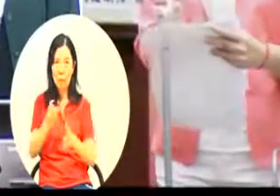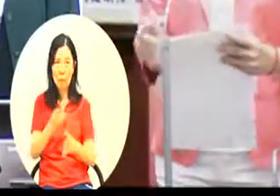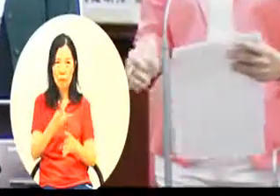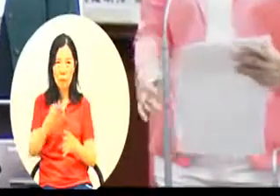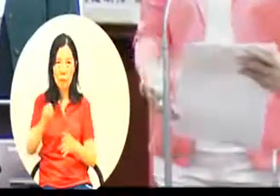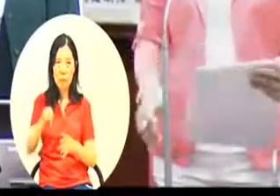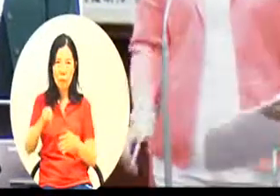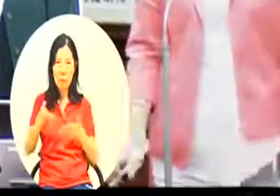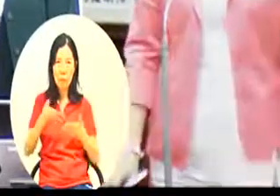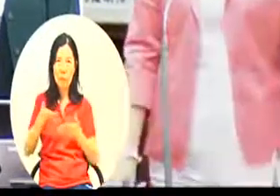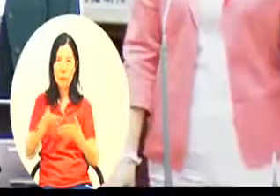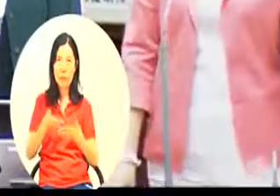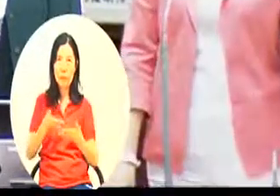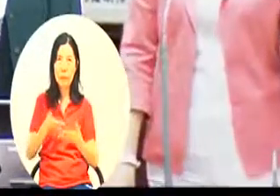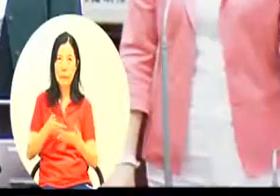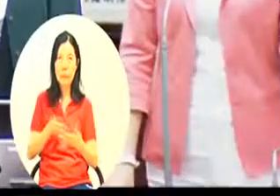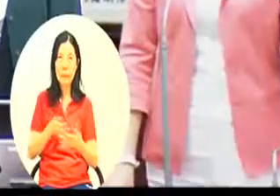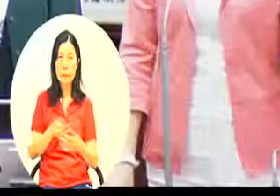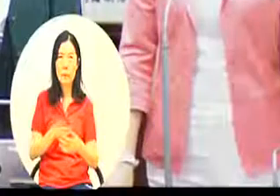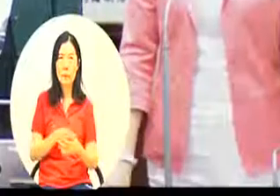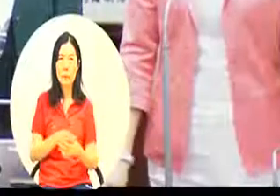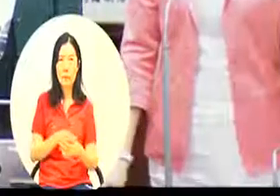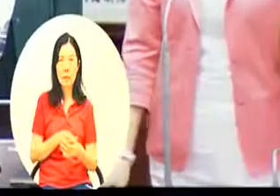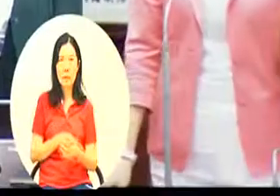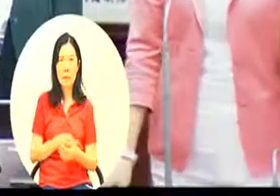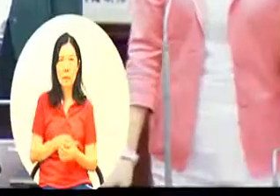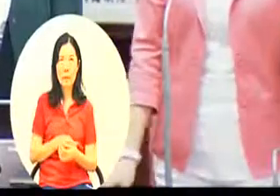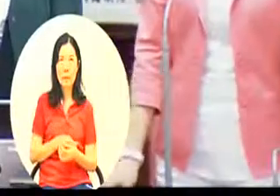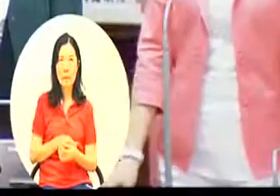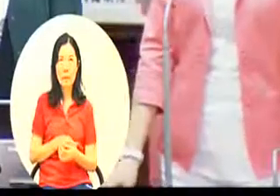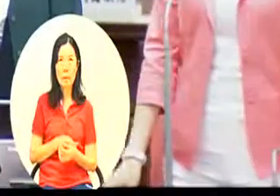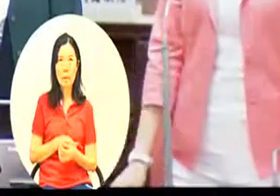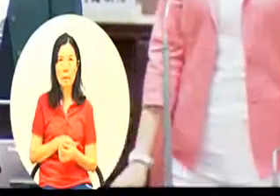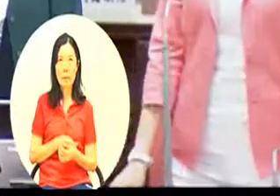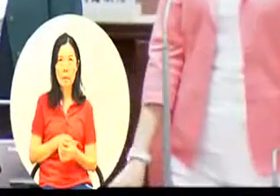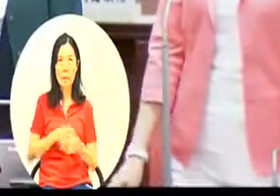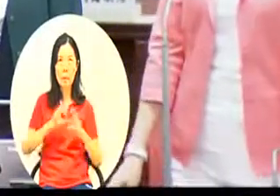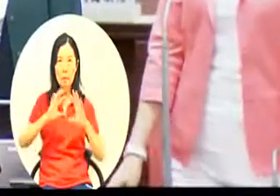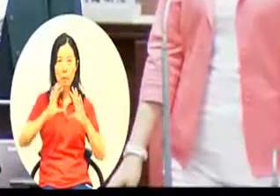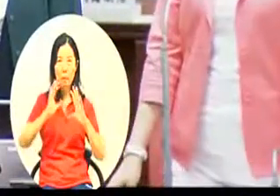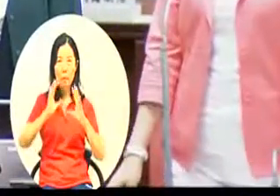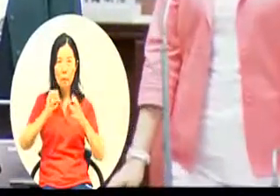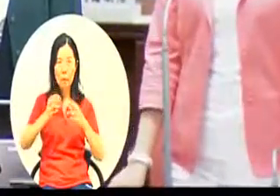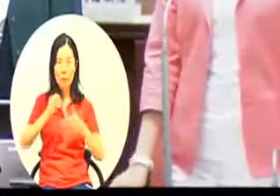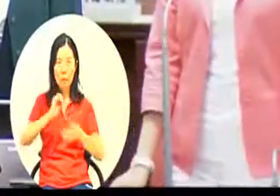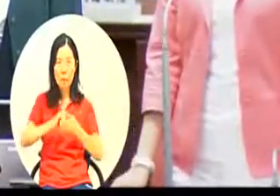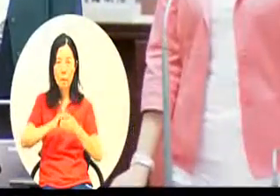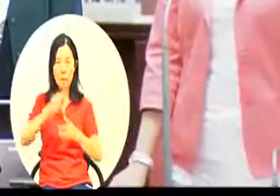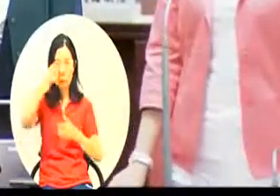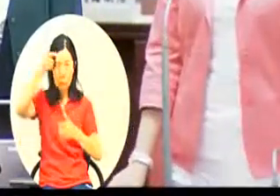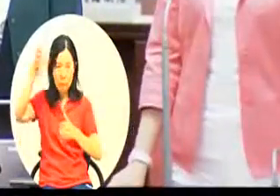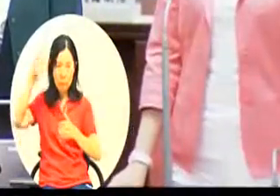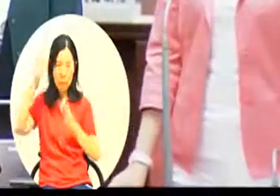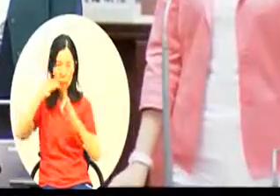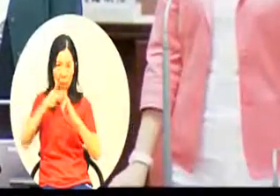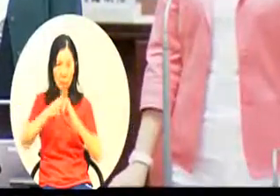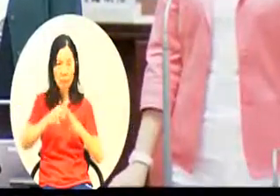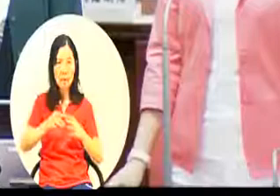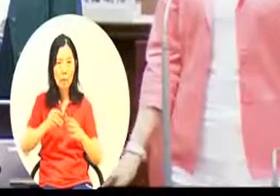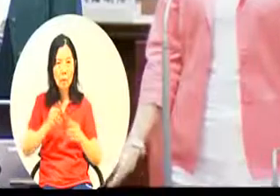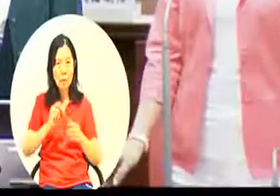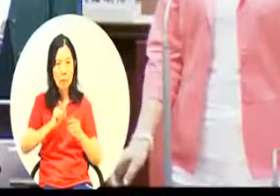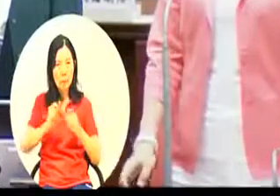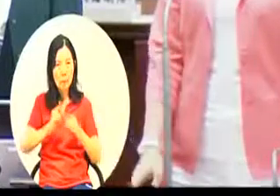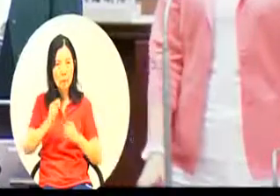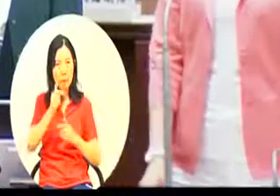分看我们怎么样子对国定古迹来给予好好的规划，那